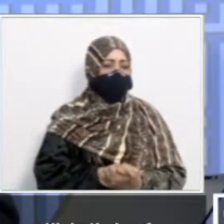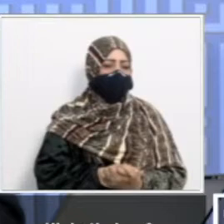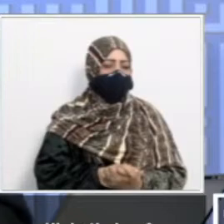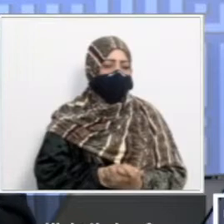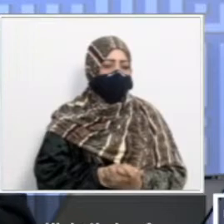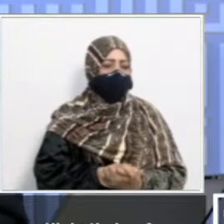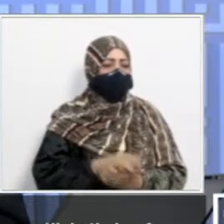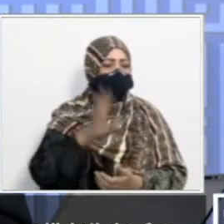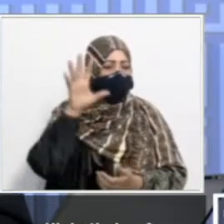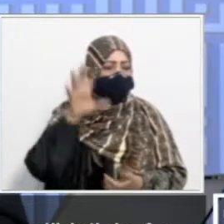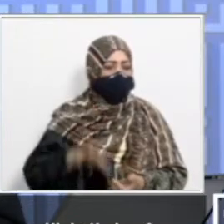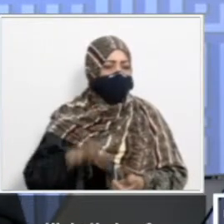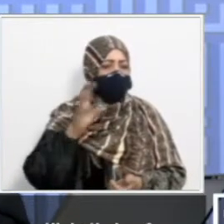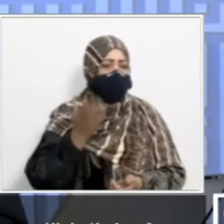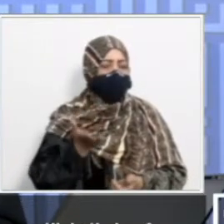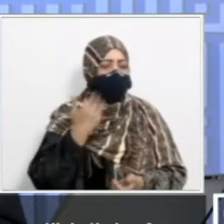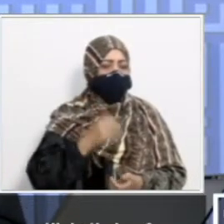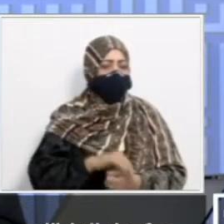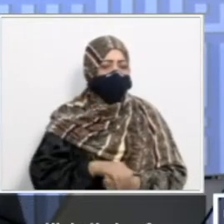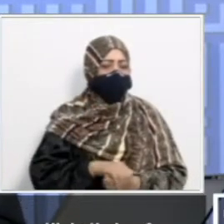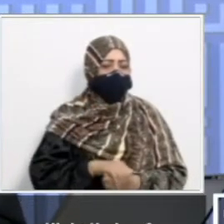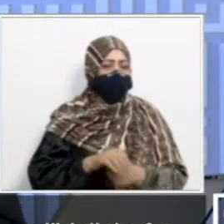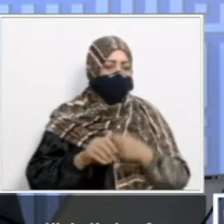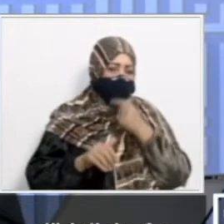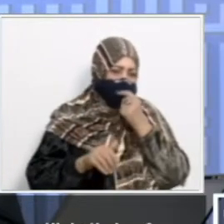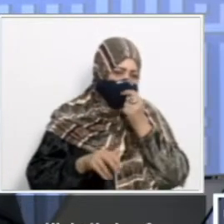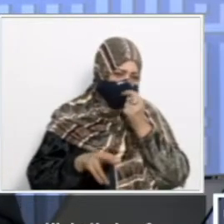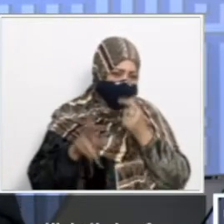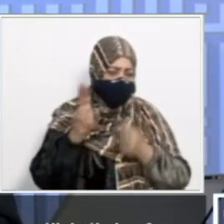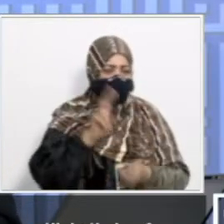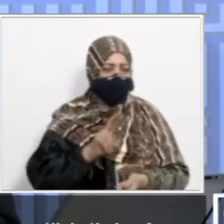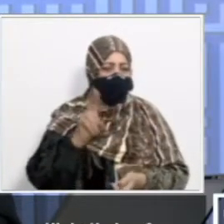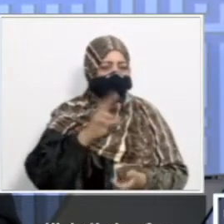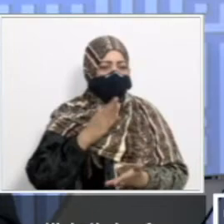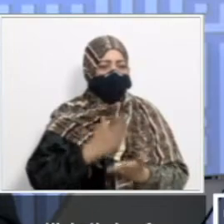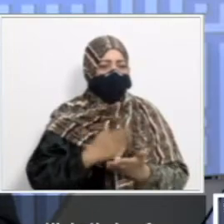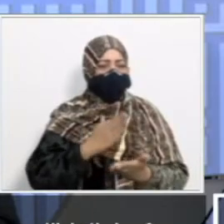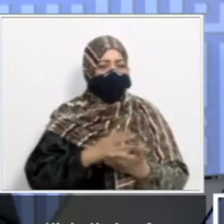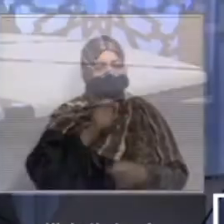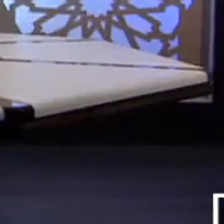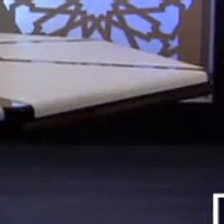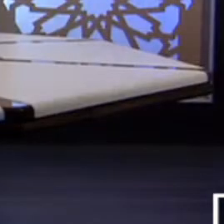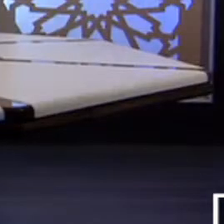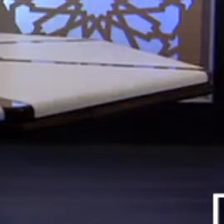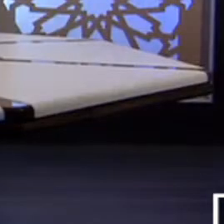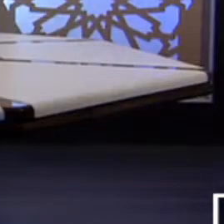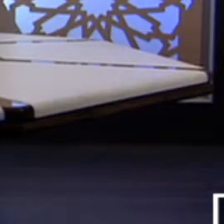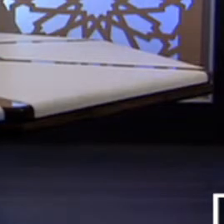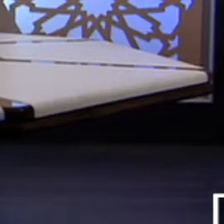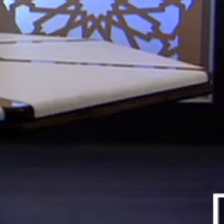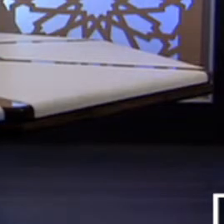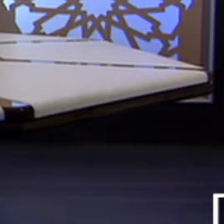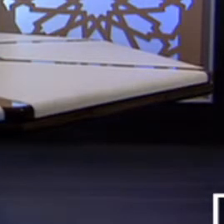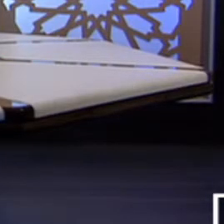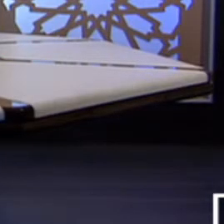نعم نخرج إلى فاصل ثم نعود للإجابة على الأسئلة بتوفيق الله تعالى. لقد جاءوا